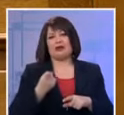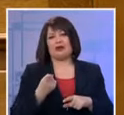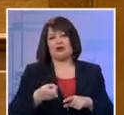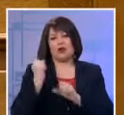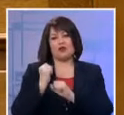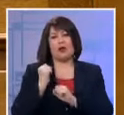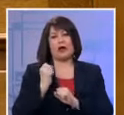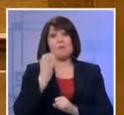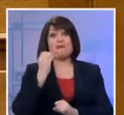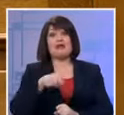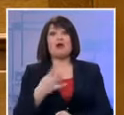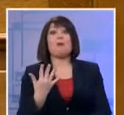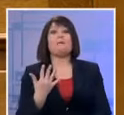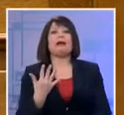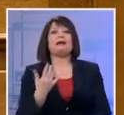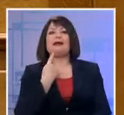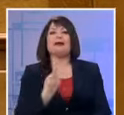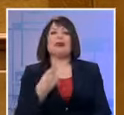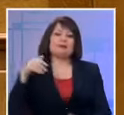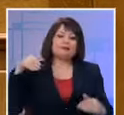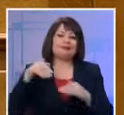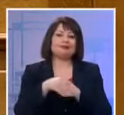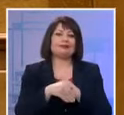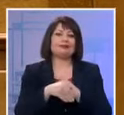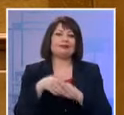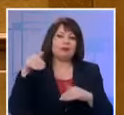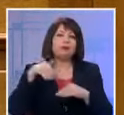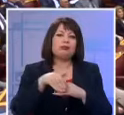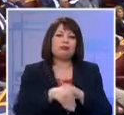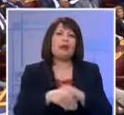Γενάρη. 0,5% λέει τώρα. Με ρίσκο να μειωθεί και άλλο.